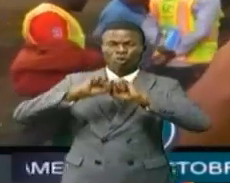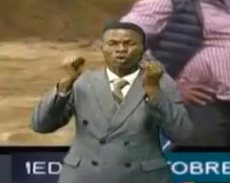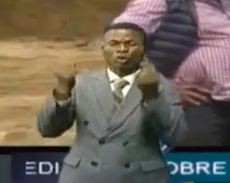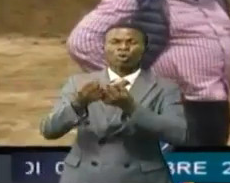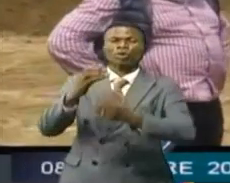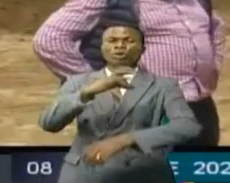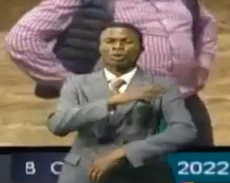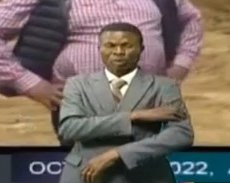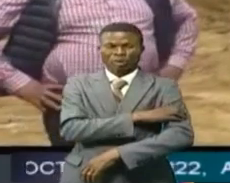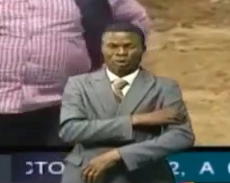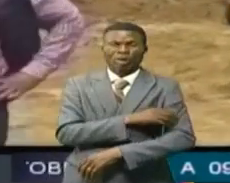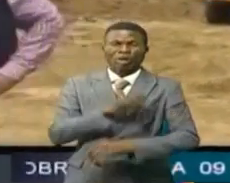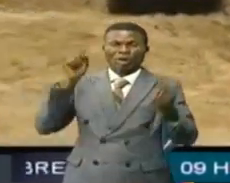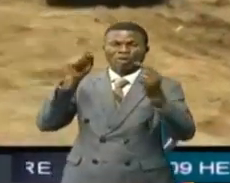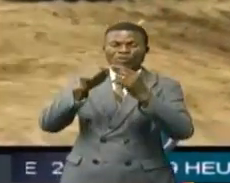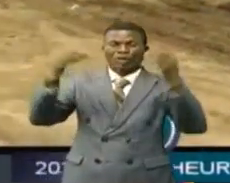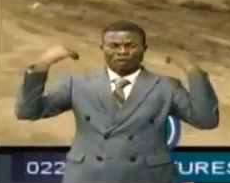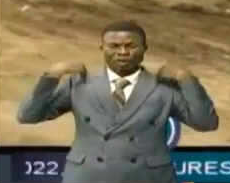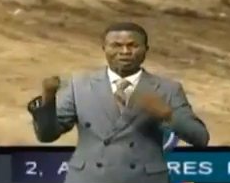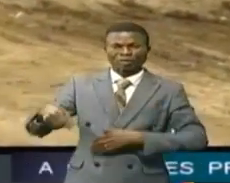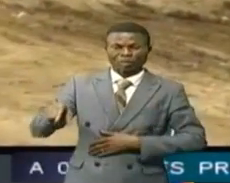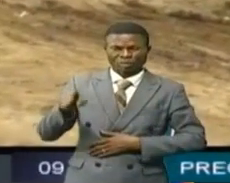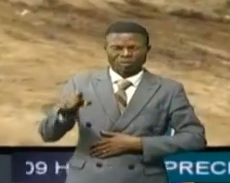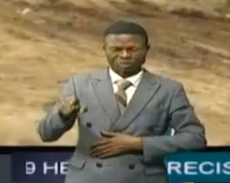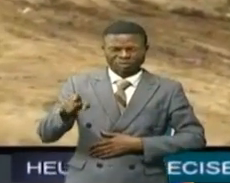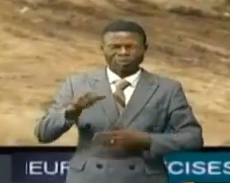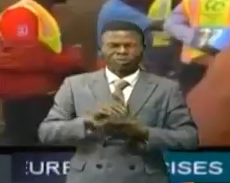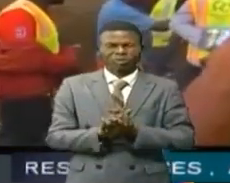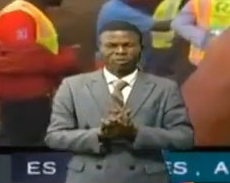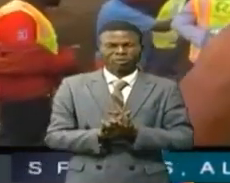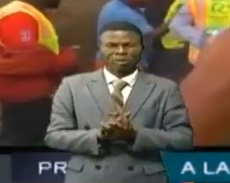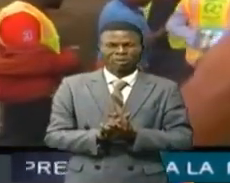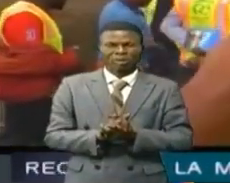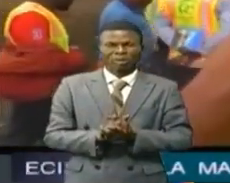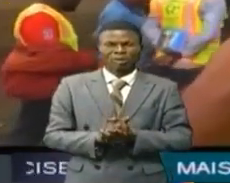civile aux autorités provinciales.